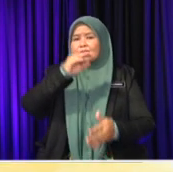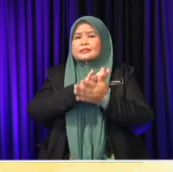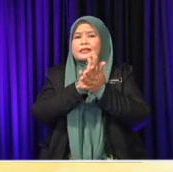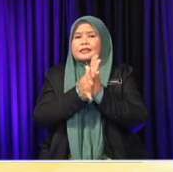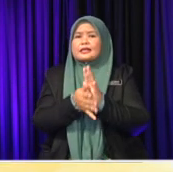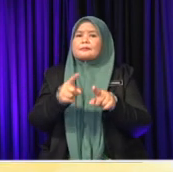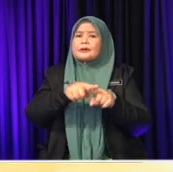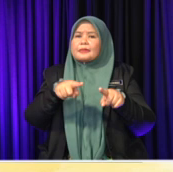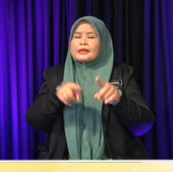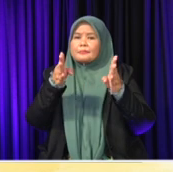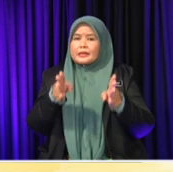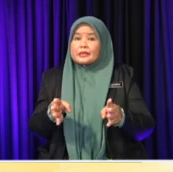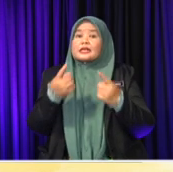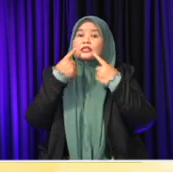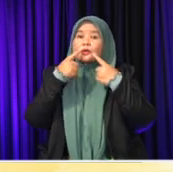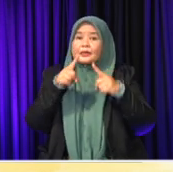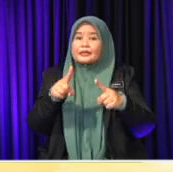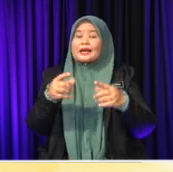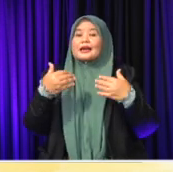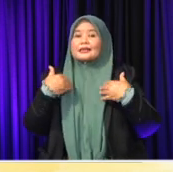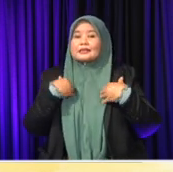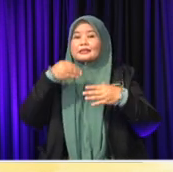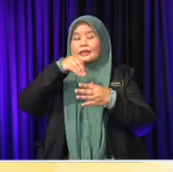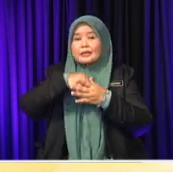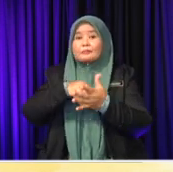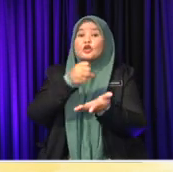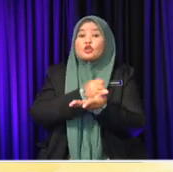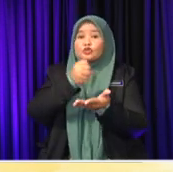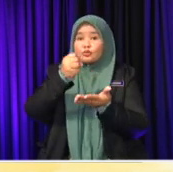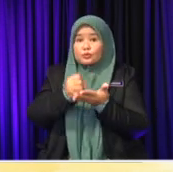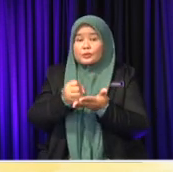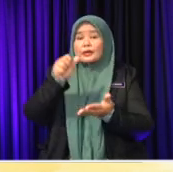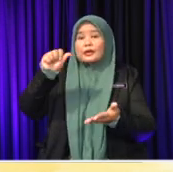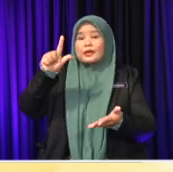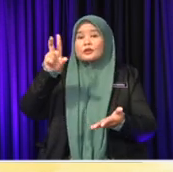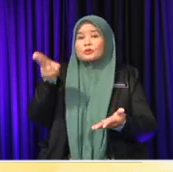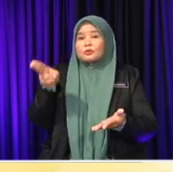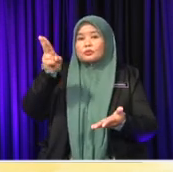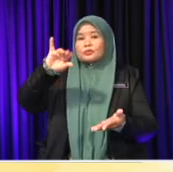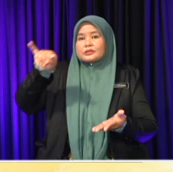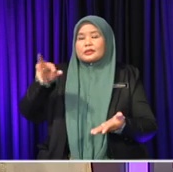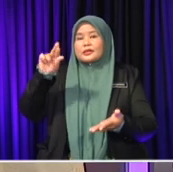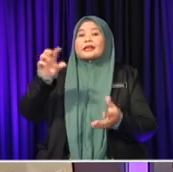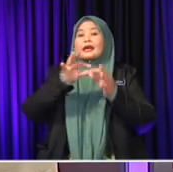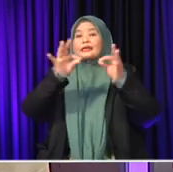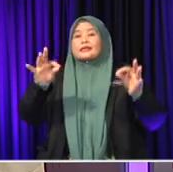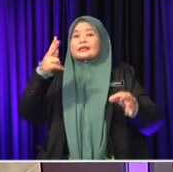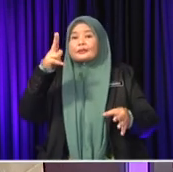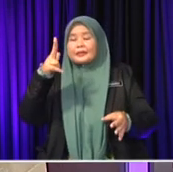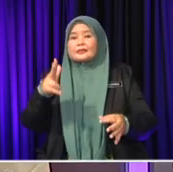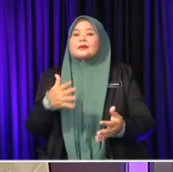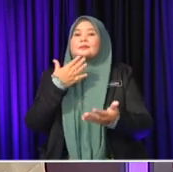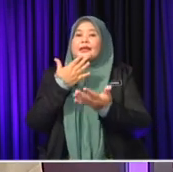berbagai bangsa jawabannya ada di dalam surah al-hujurat ayat ke-13 Baiklah murid-murid